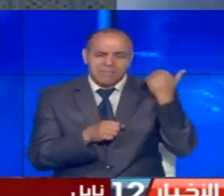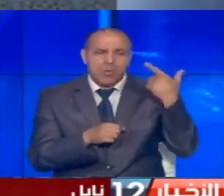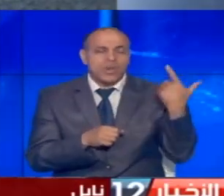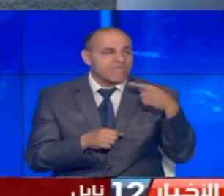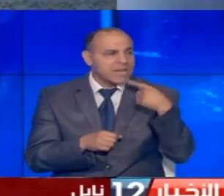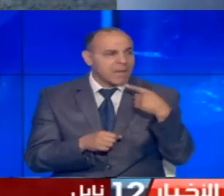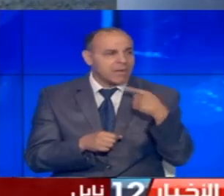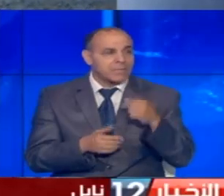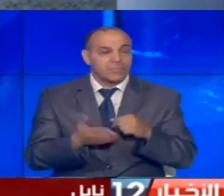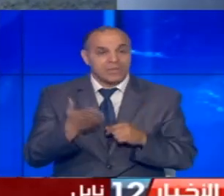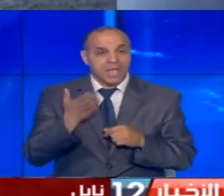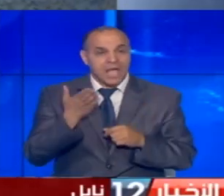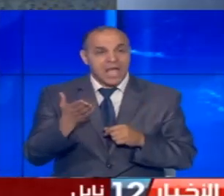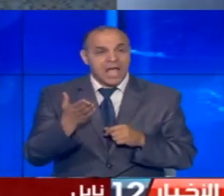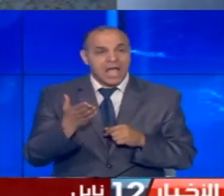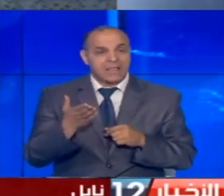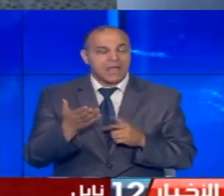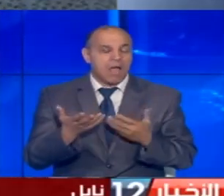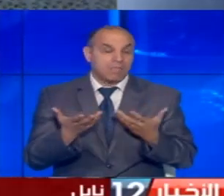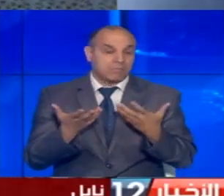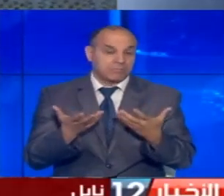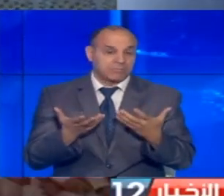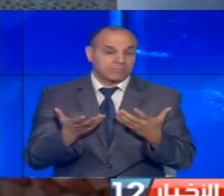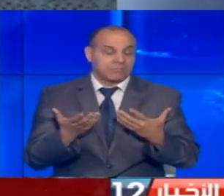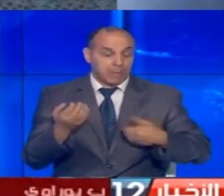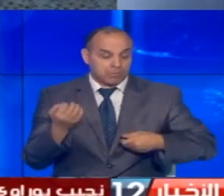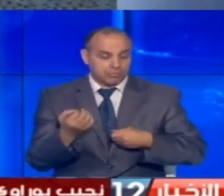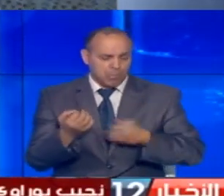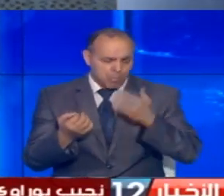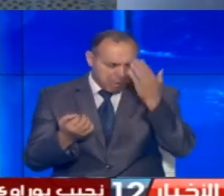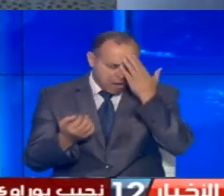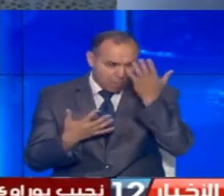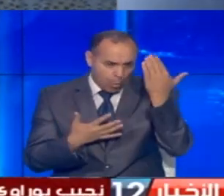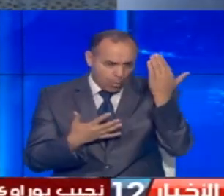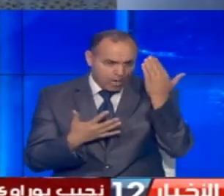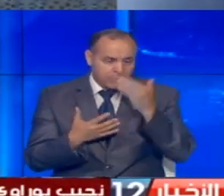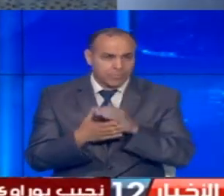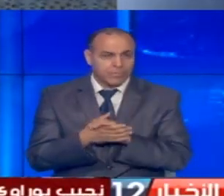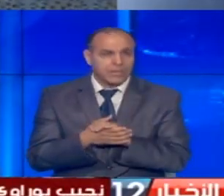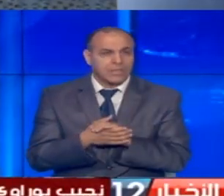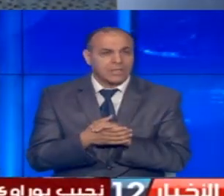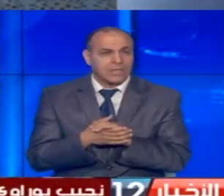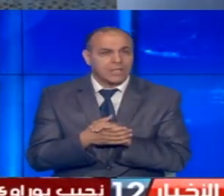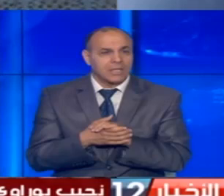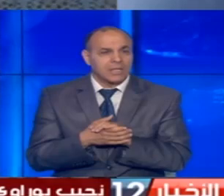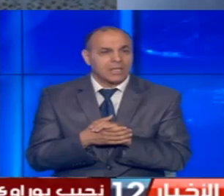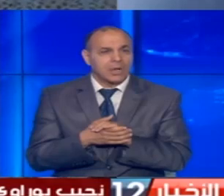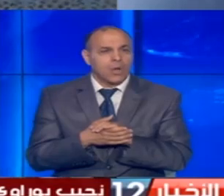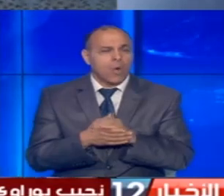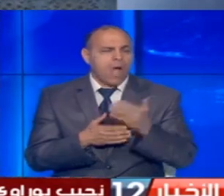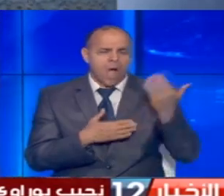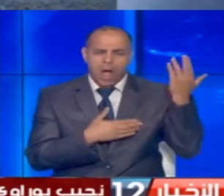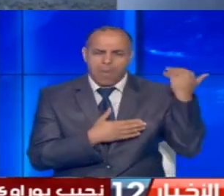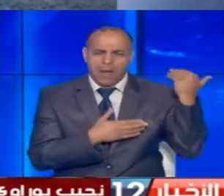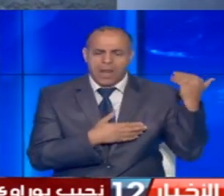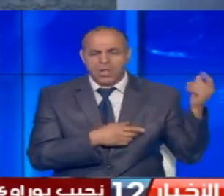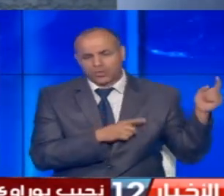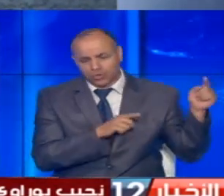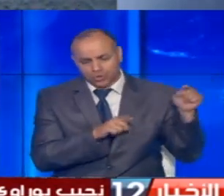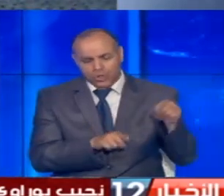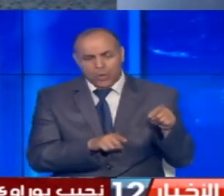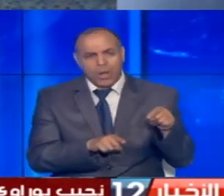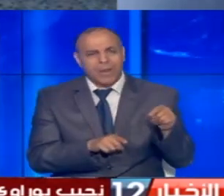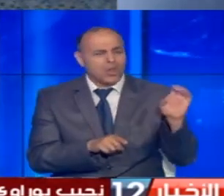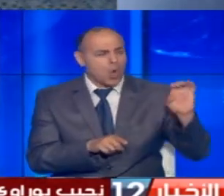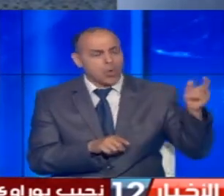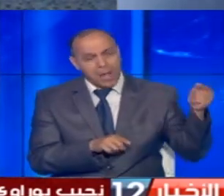قلعة من قلاع الملوف والثقافة الموريسكية بصفة عامة، لأنه الموريسكيون معنا مروا من الربوع هذه،